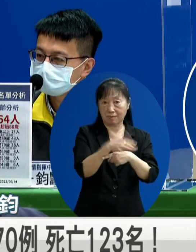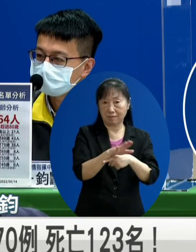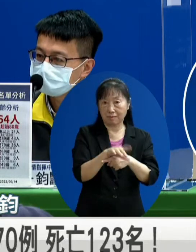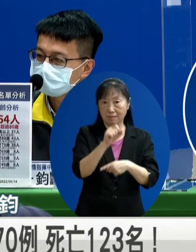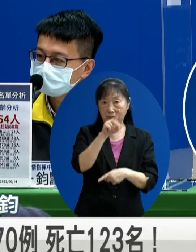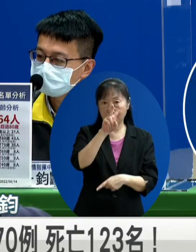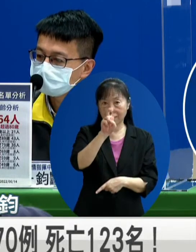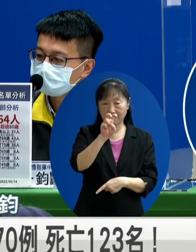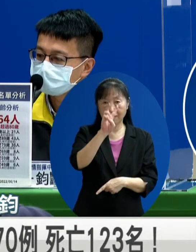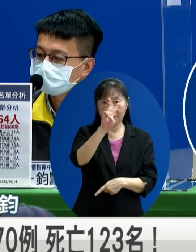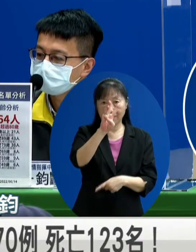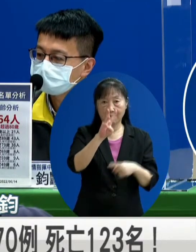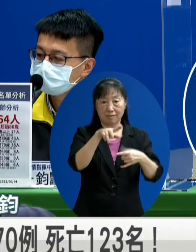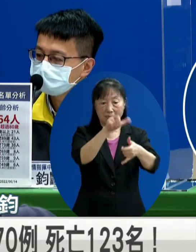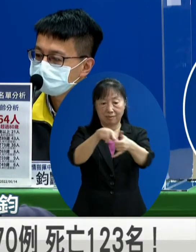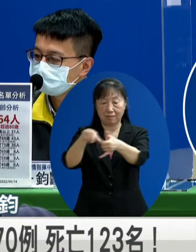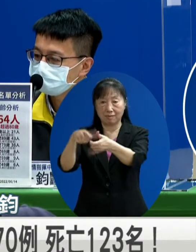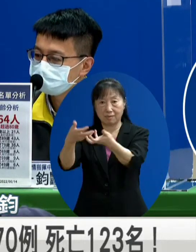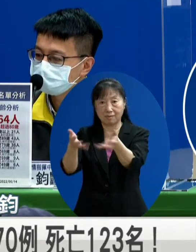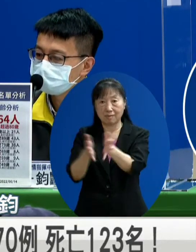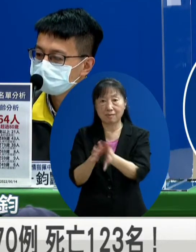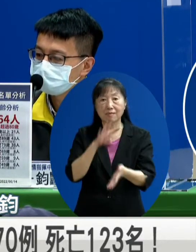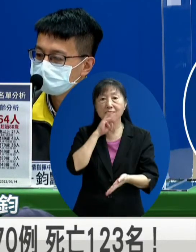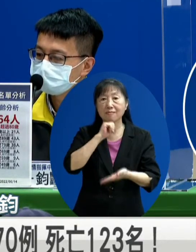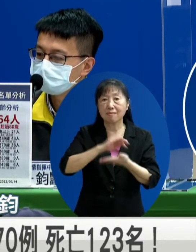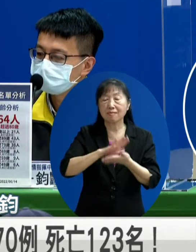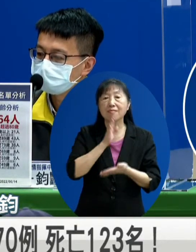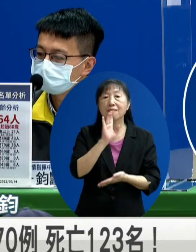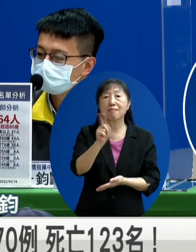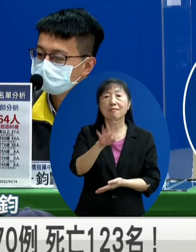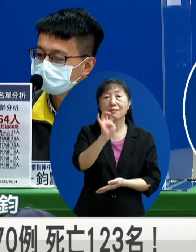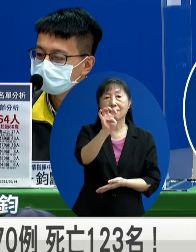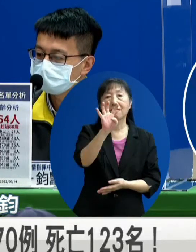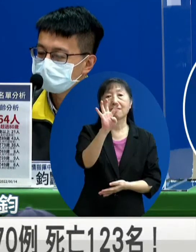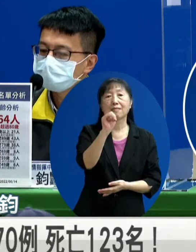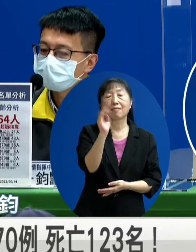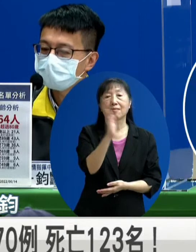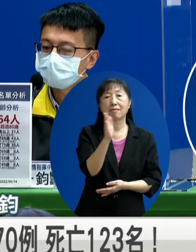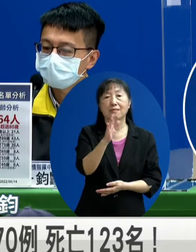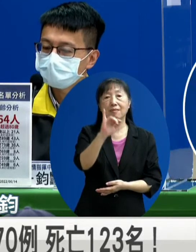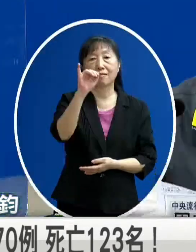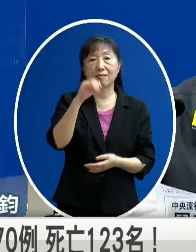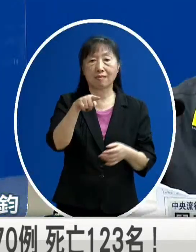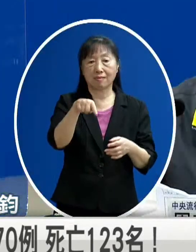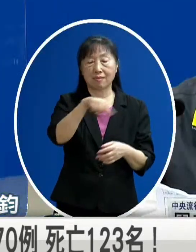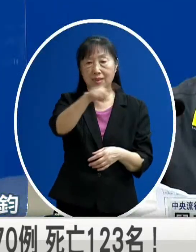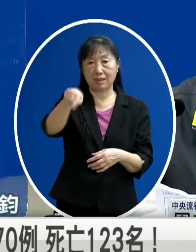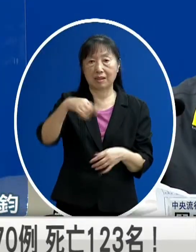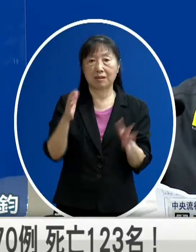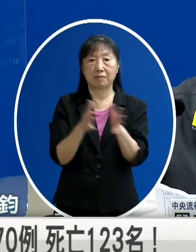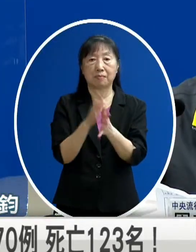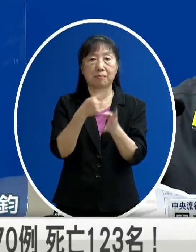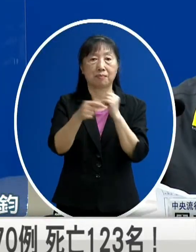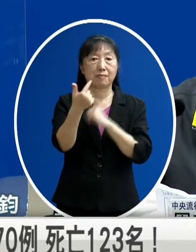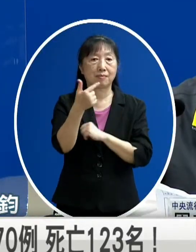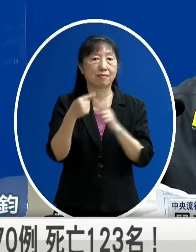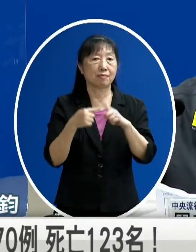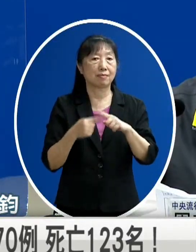的123位个案当中，年纪最轻的是这个40多岁的，总共有6位。